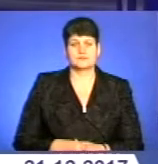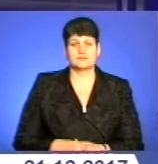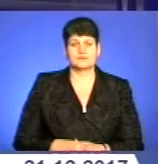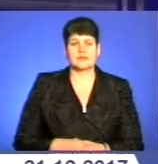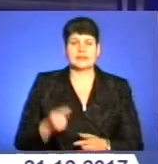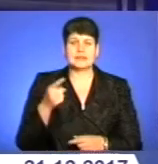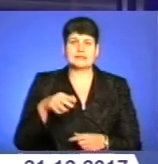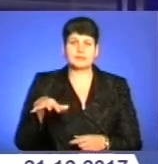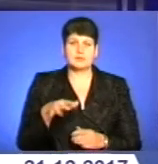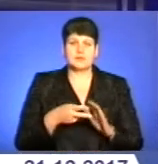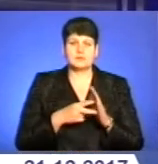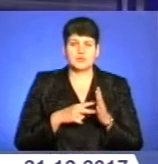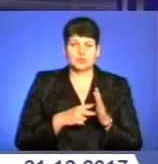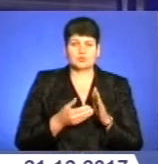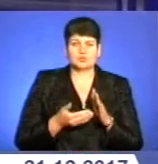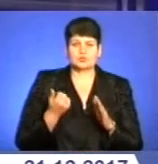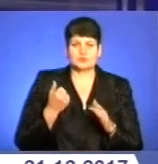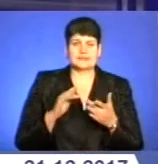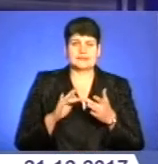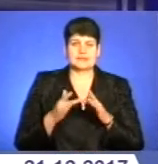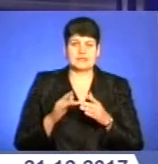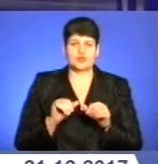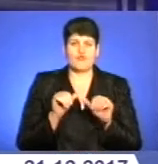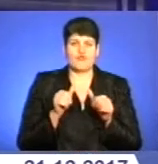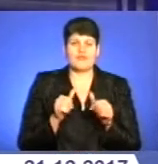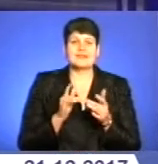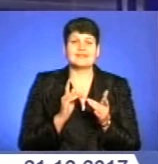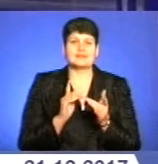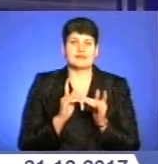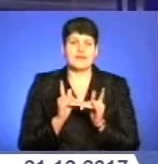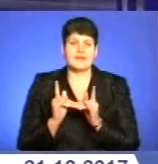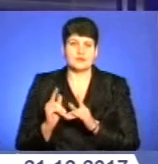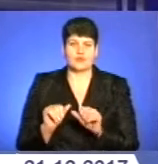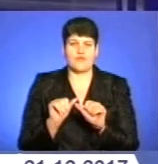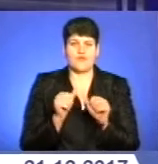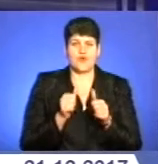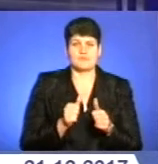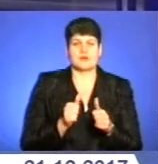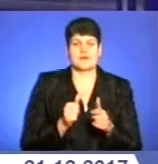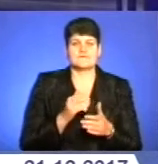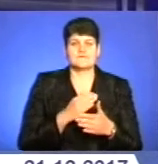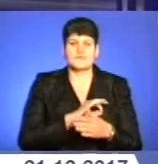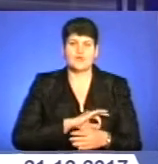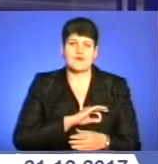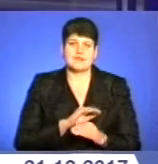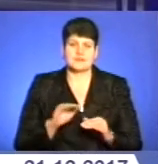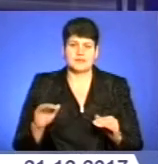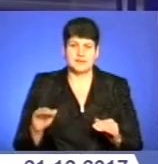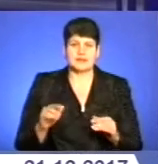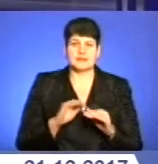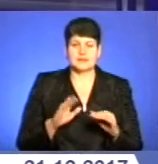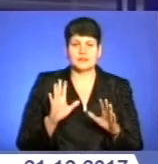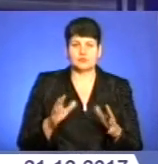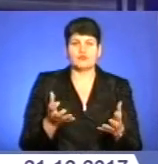На Тернопільщині планують позбутися інтернатної форми виховання дітей. Сироти й діти, позбавлені батьківського піклування, виростатимуть